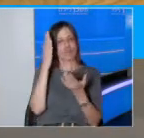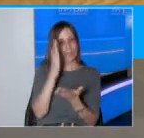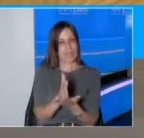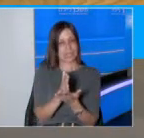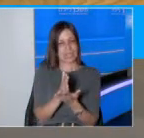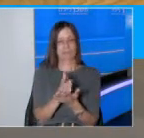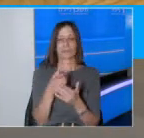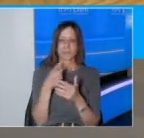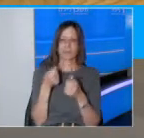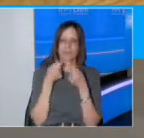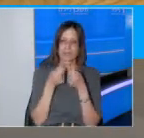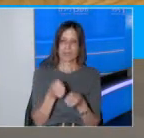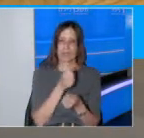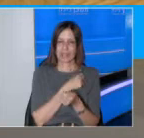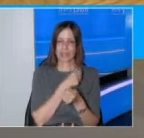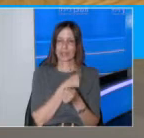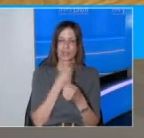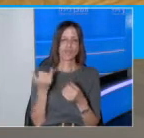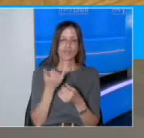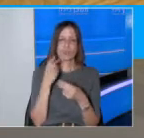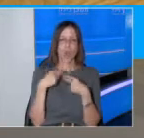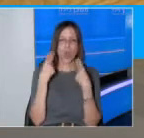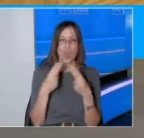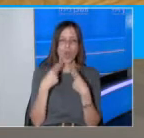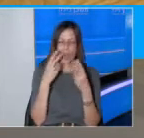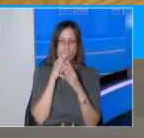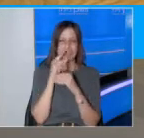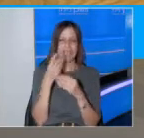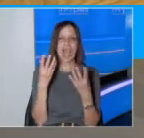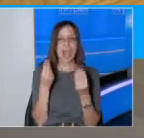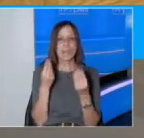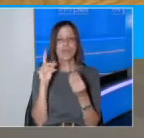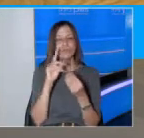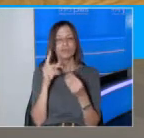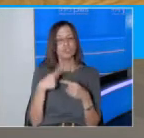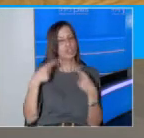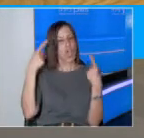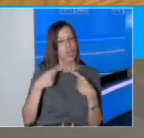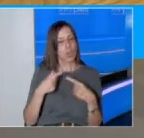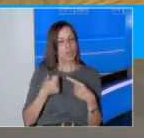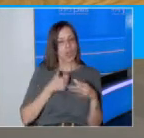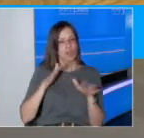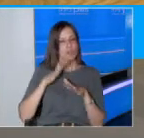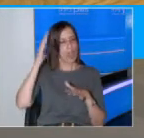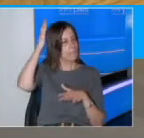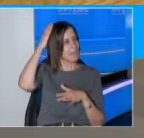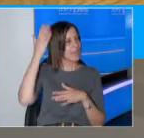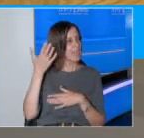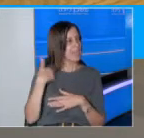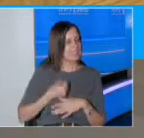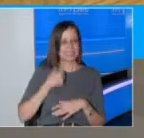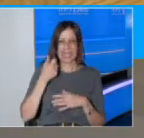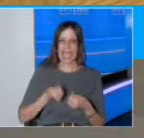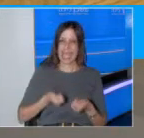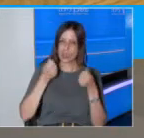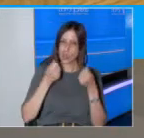ההדתה עלה, עולה כל הזמן, אבל דובר עליו רבות כשמי שהיום הוא מכהן ראש הממשלה, נפתלי בנט, היה שר החינוך,